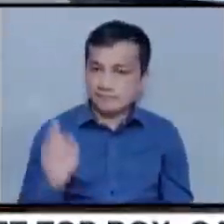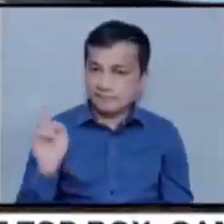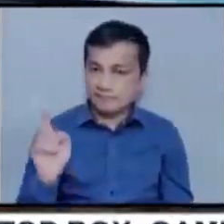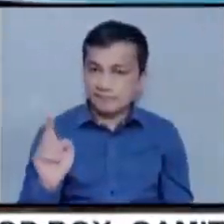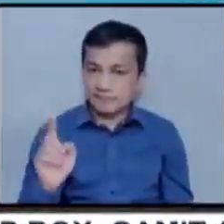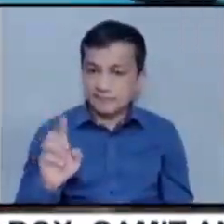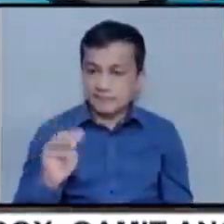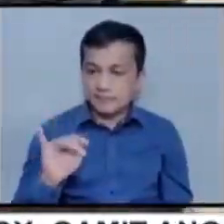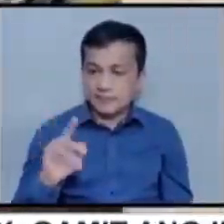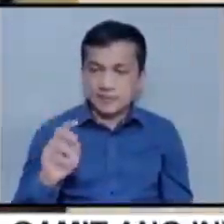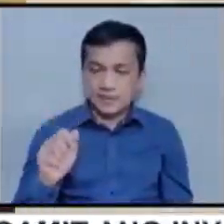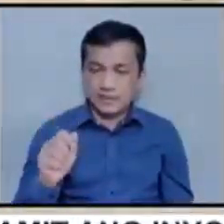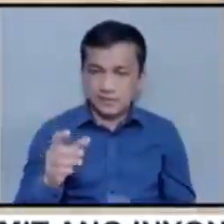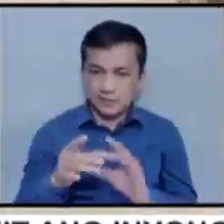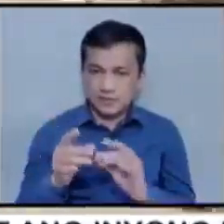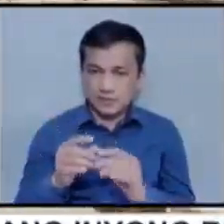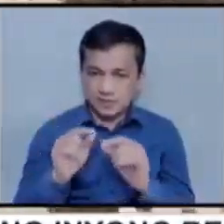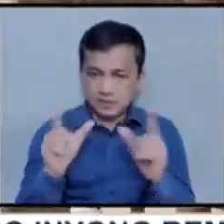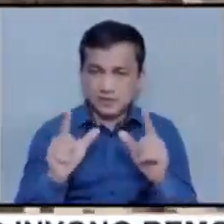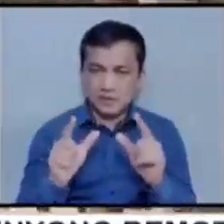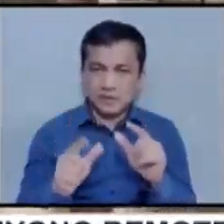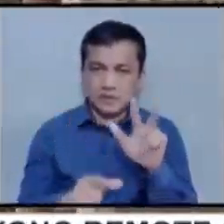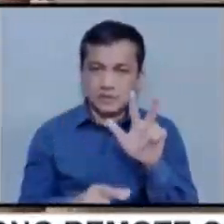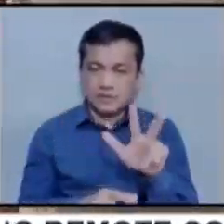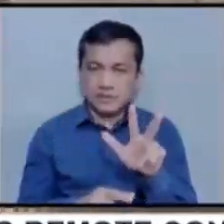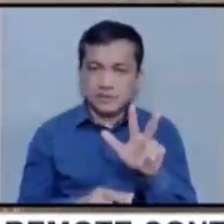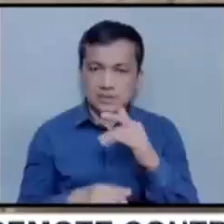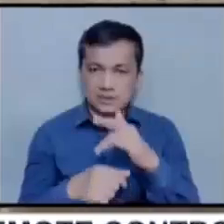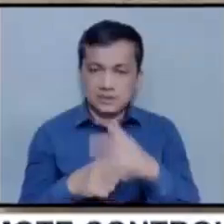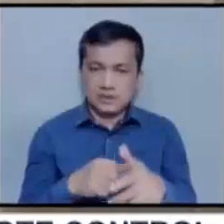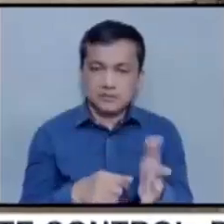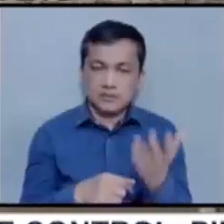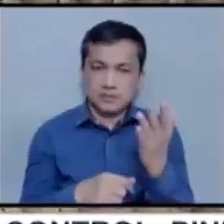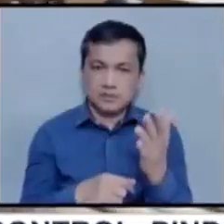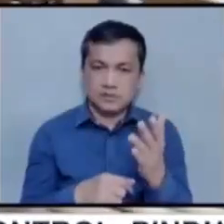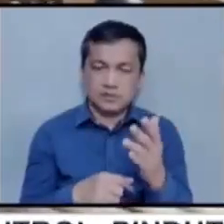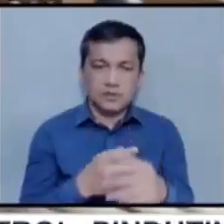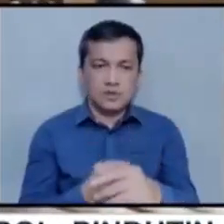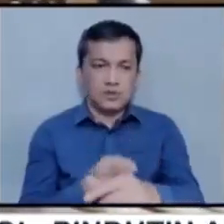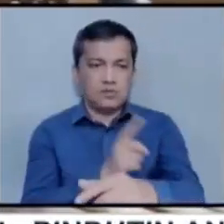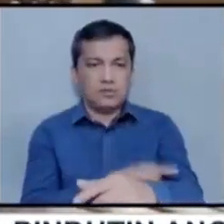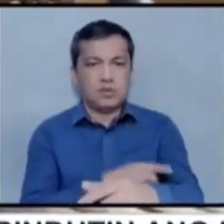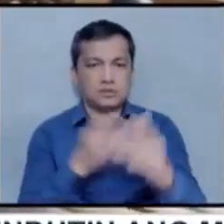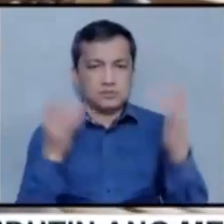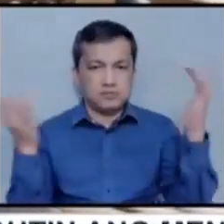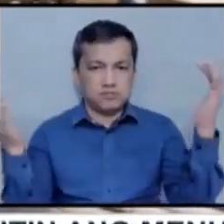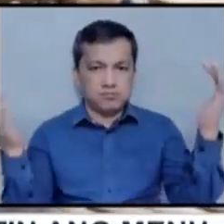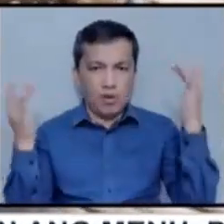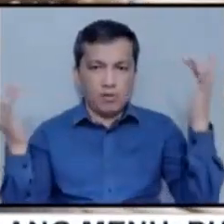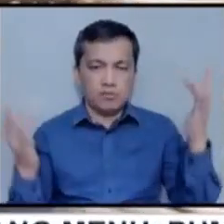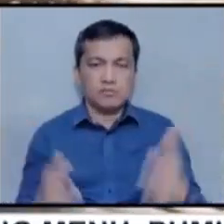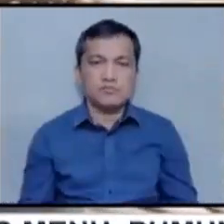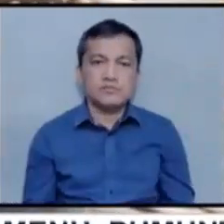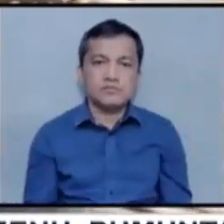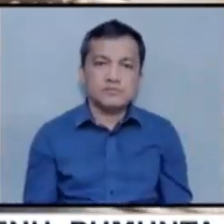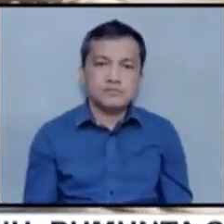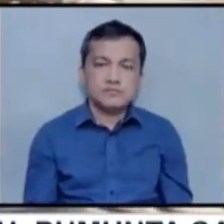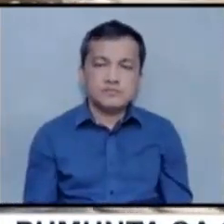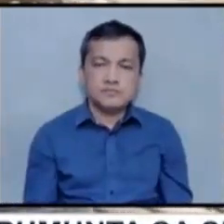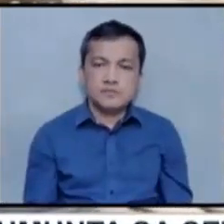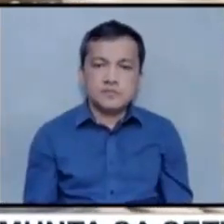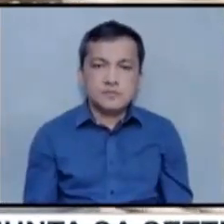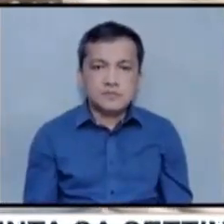na lang sila pasado alas 3 ng madaling araw sa isang malakas na tunog. Pag unan mong gawas, di man makita kay